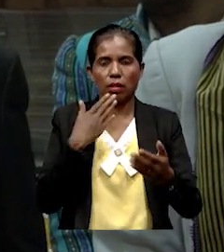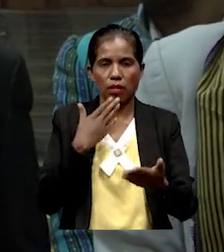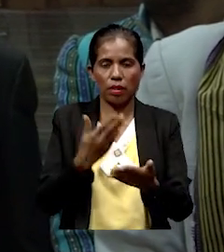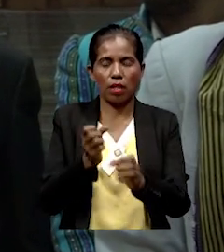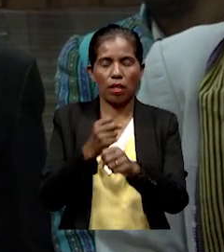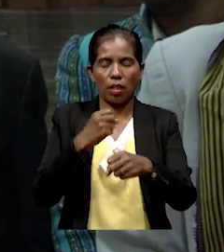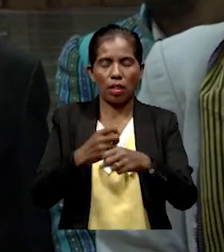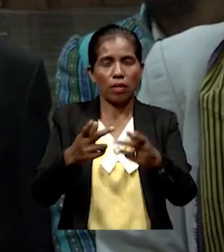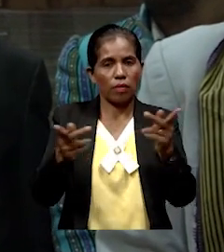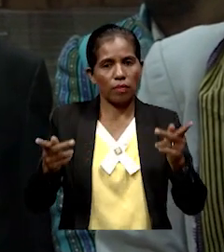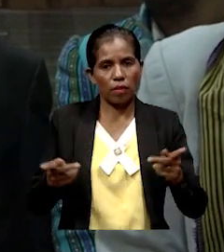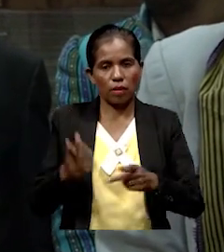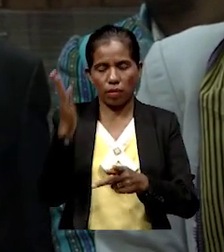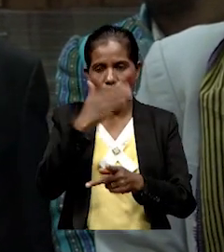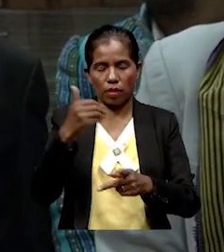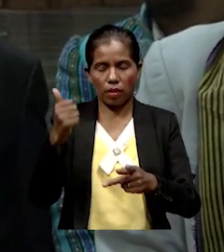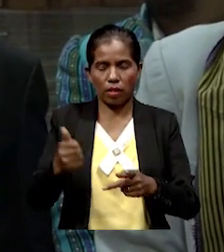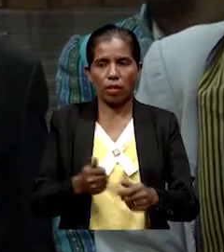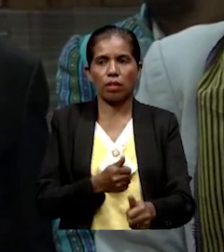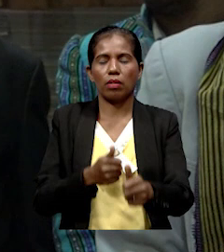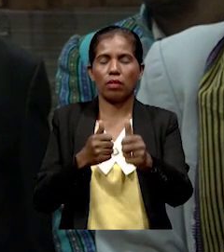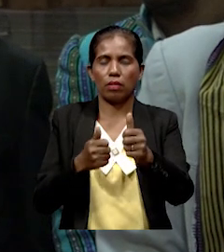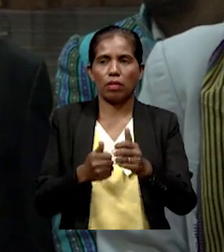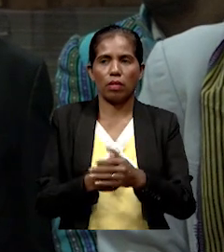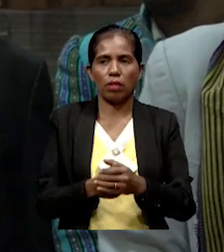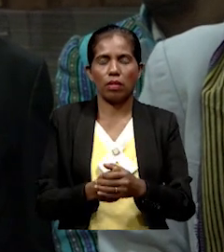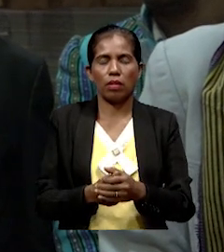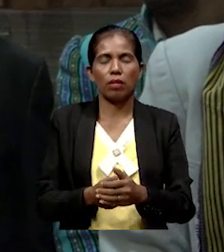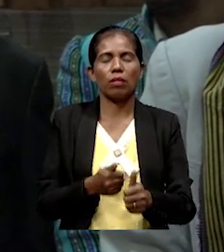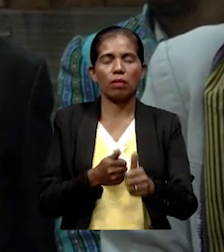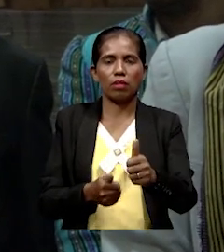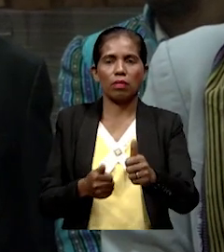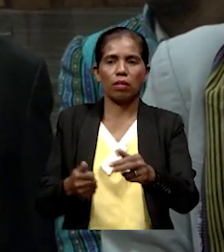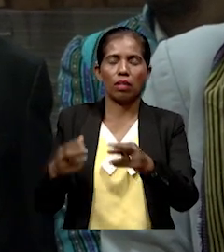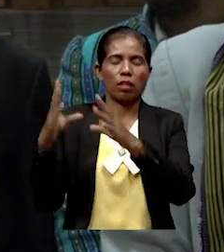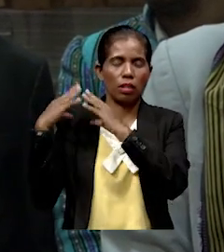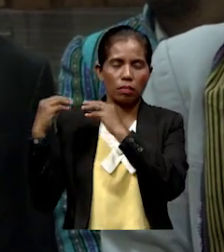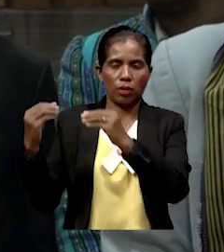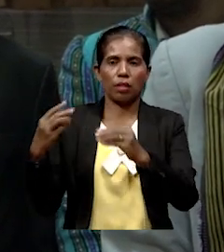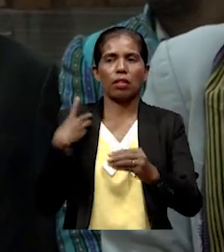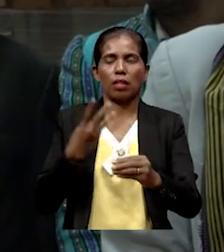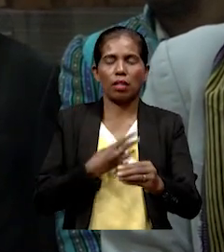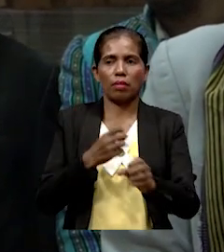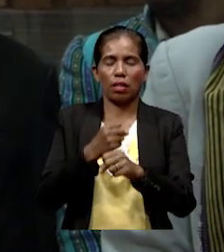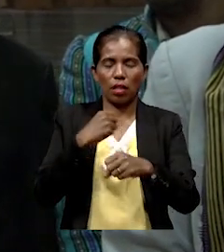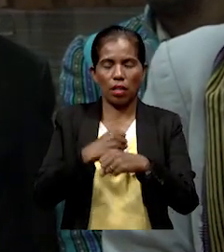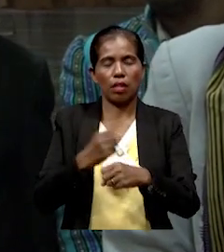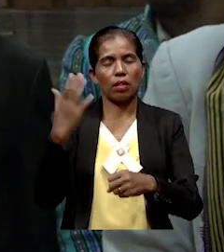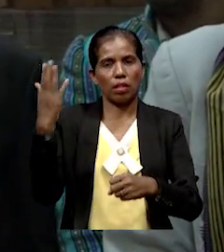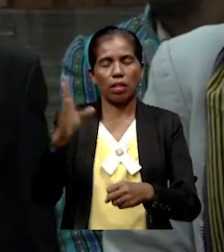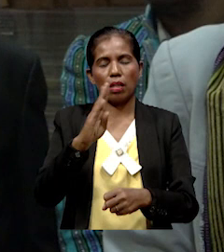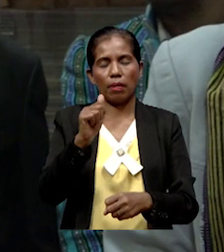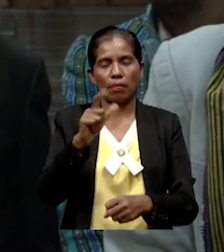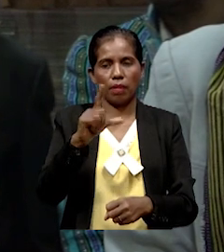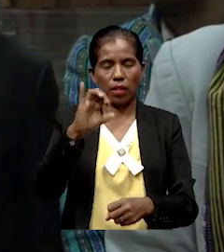pariwisata ke depan itu berdasarkan bedah pengalaman-pengalaman yang telah kami lalui di Bali jadi